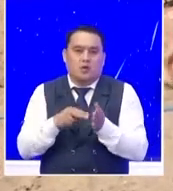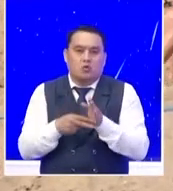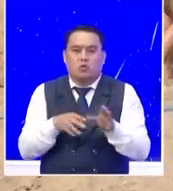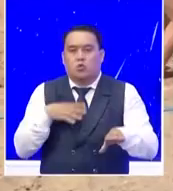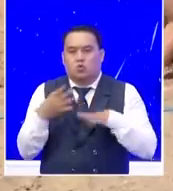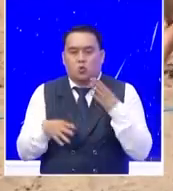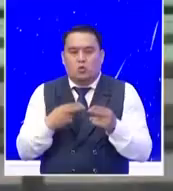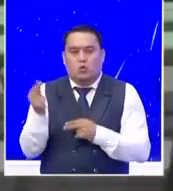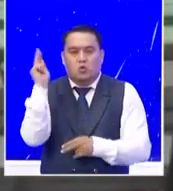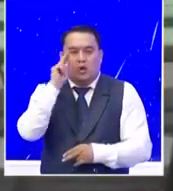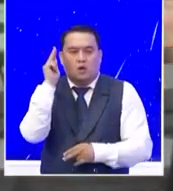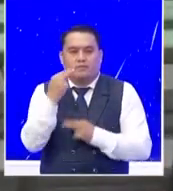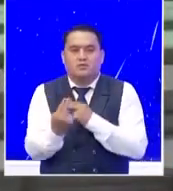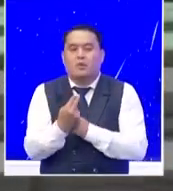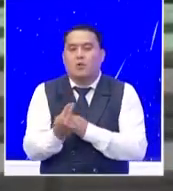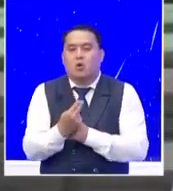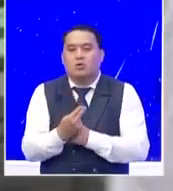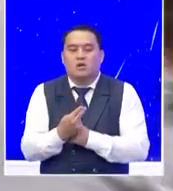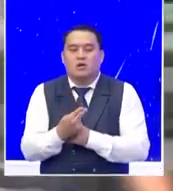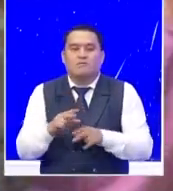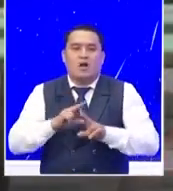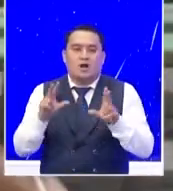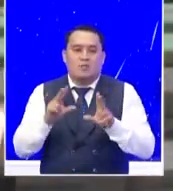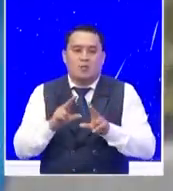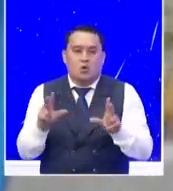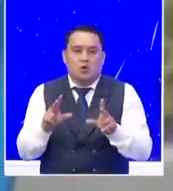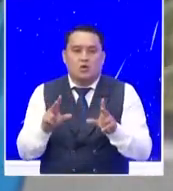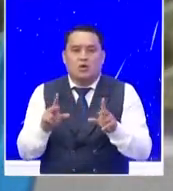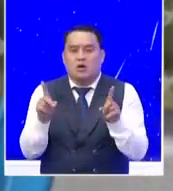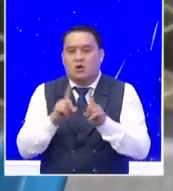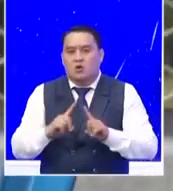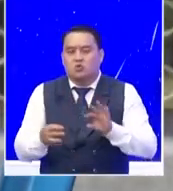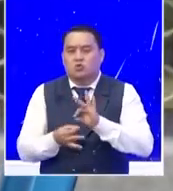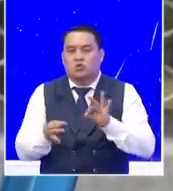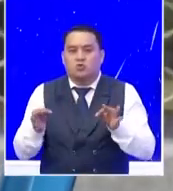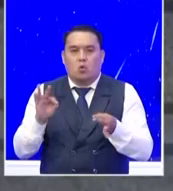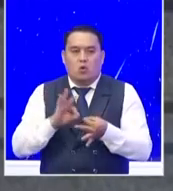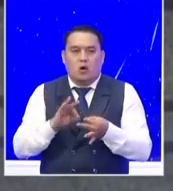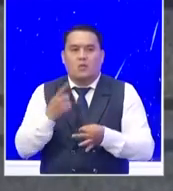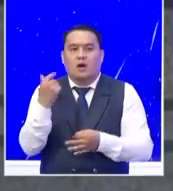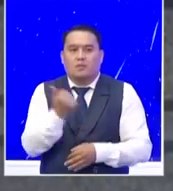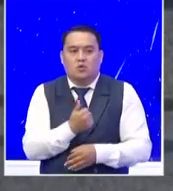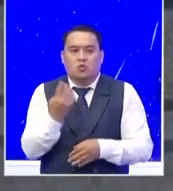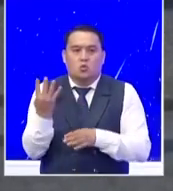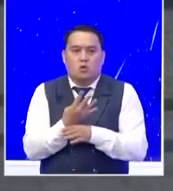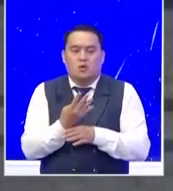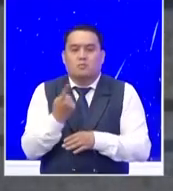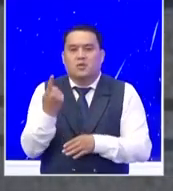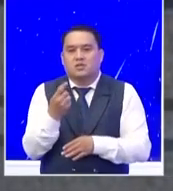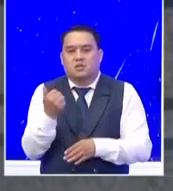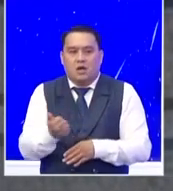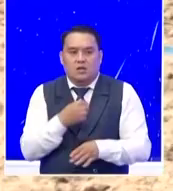жатыр. Мамандардың айтуынша, бұл спорт түрі классикалық волейболға қарағанда айтарлықтай күрделі. Сондықтан аптасына 4 рет 1,5